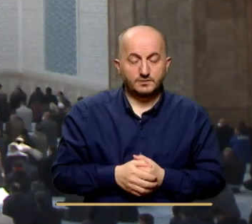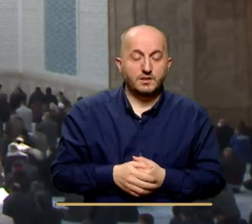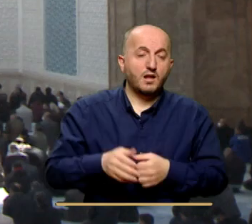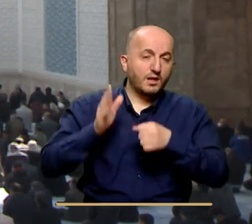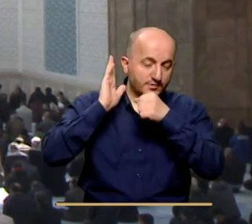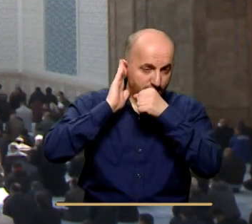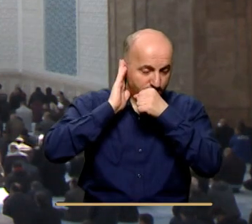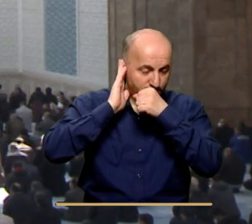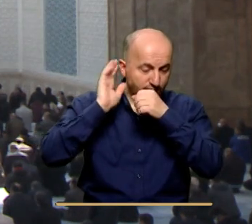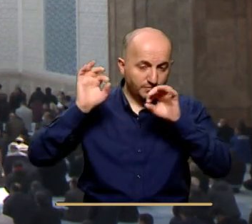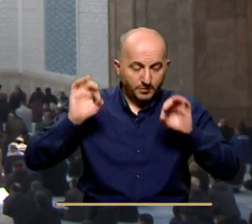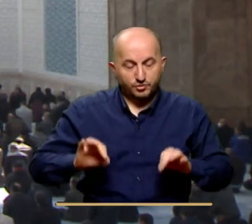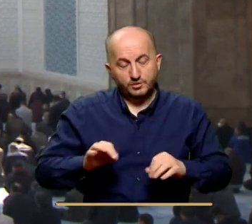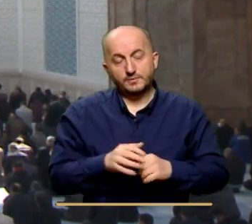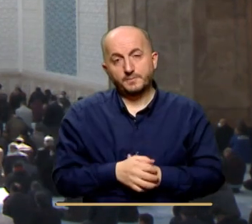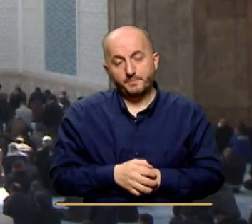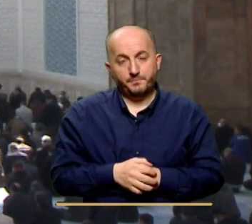Ezan-ı Şerif başladı.